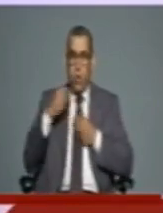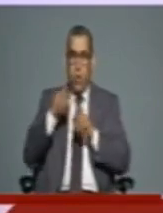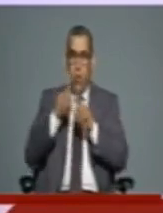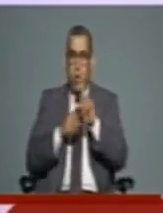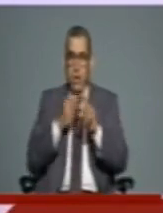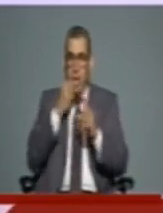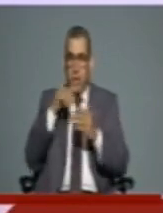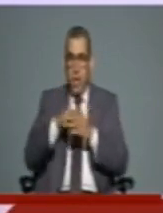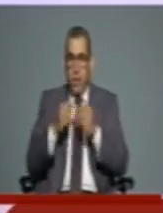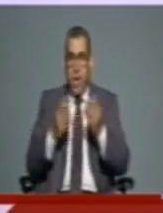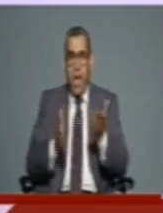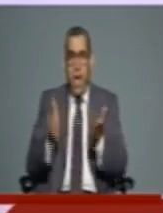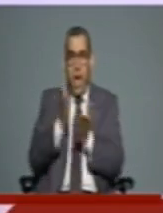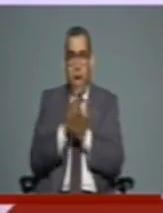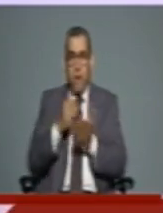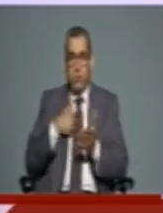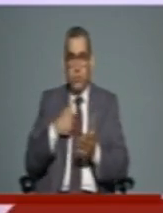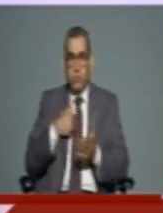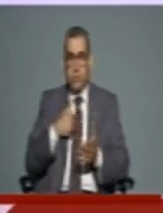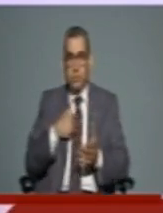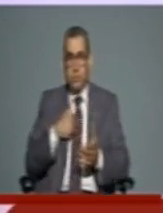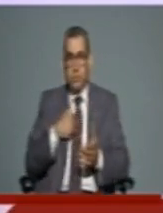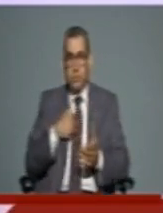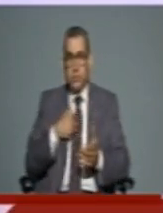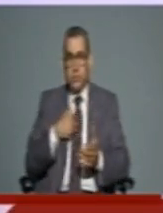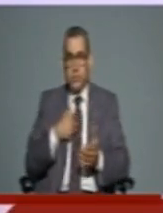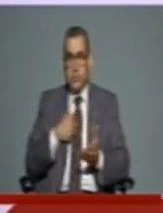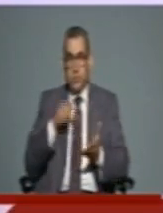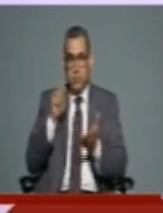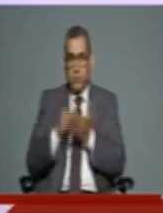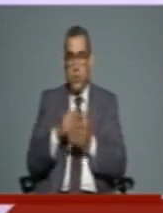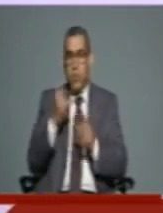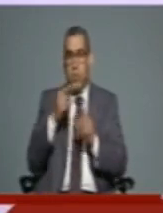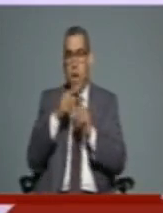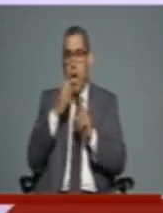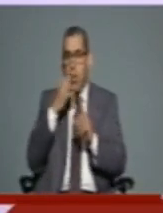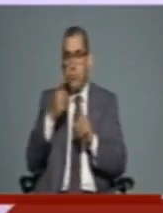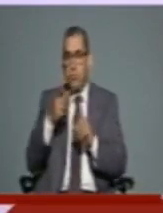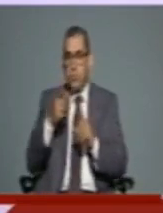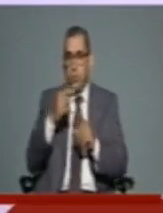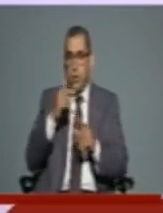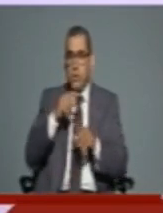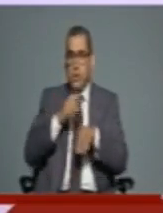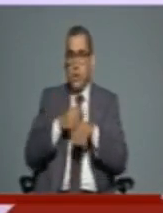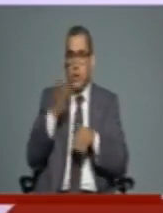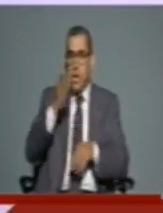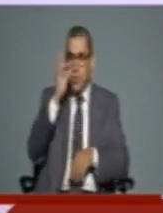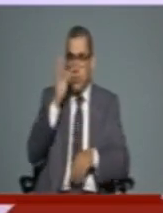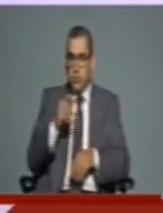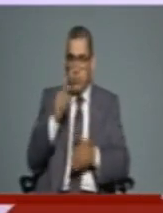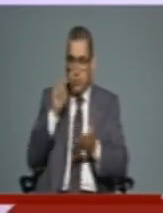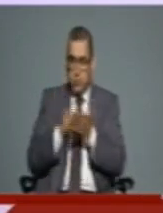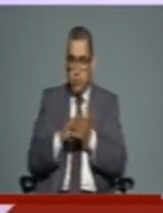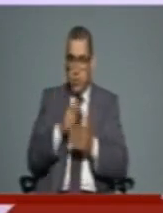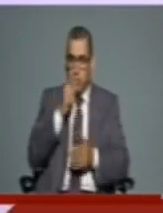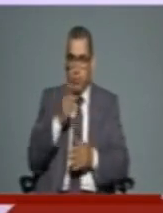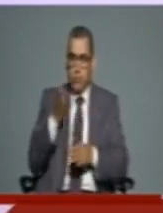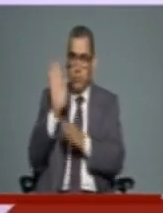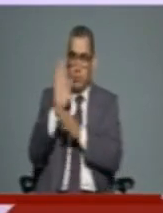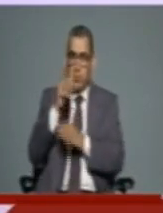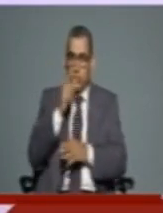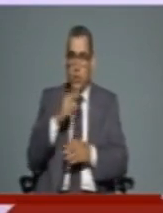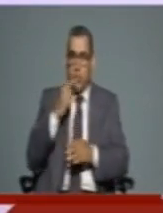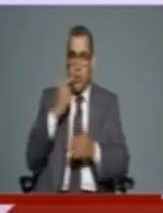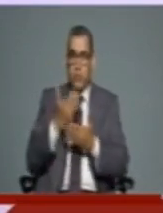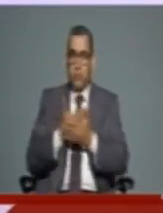حق ان هو لسلعة معينة ولمدة معينة ان يعرض بأسبابها على